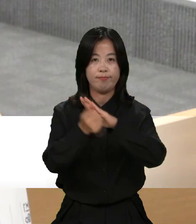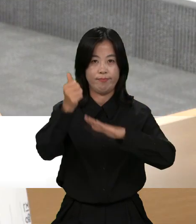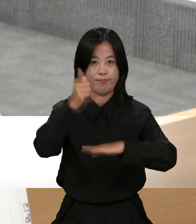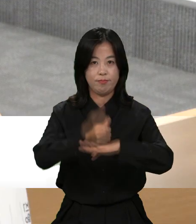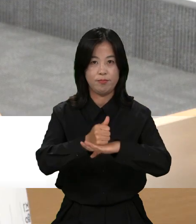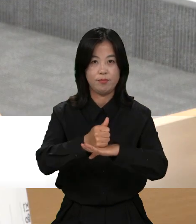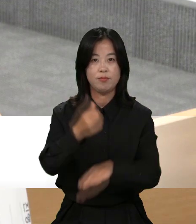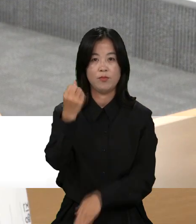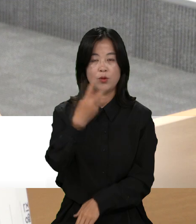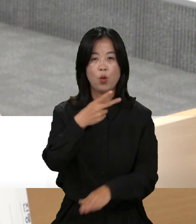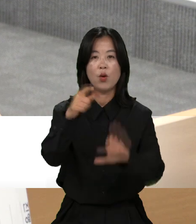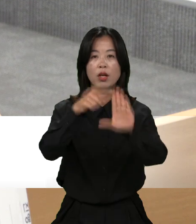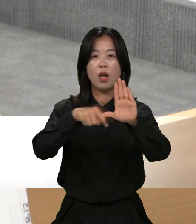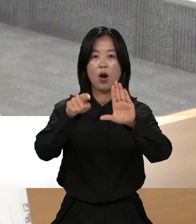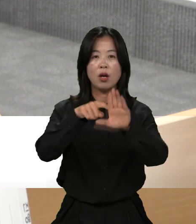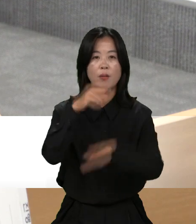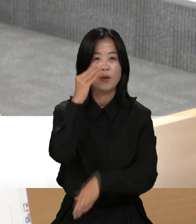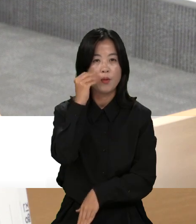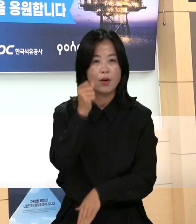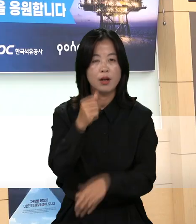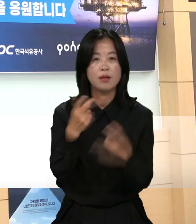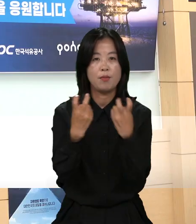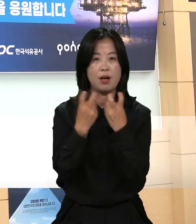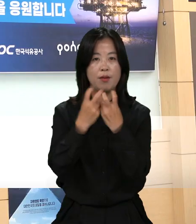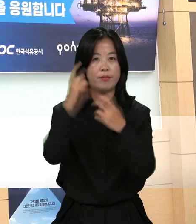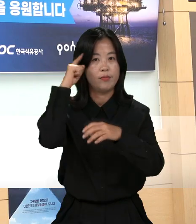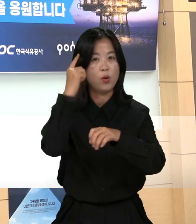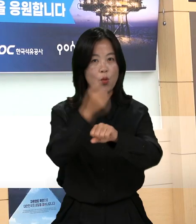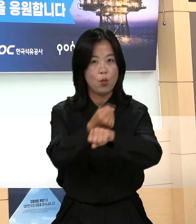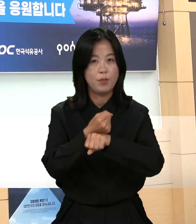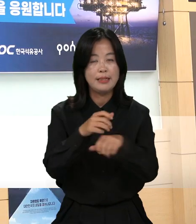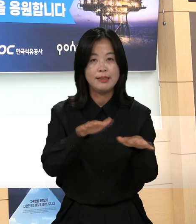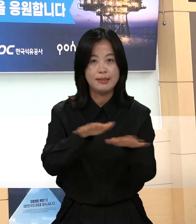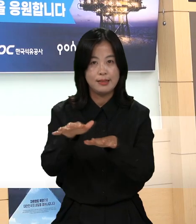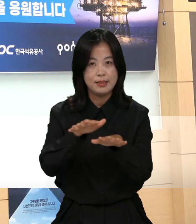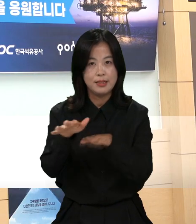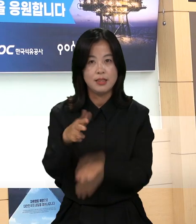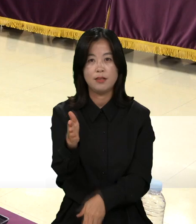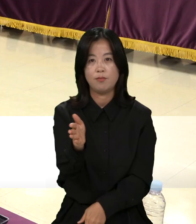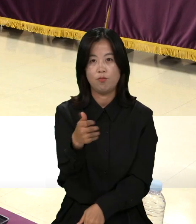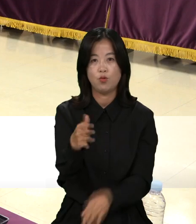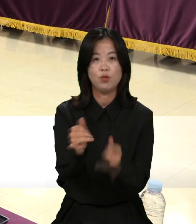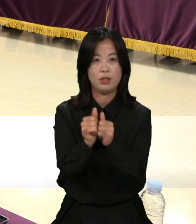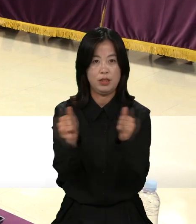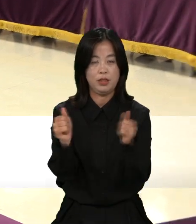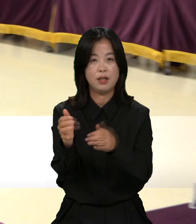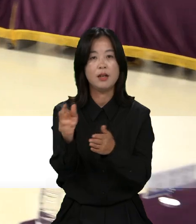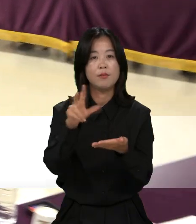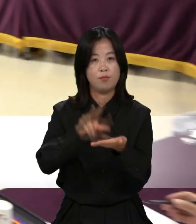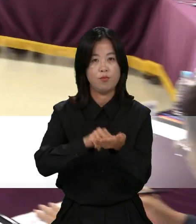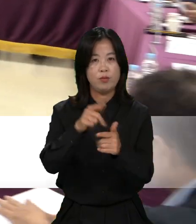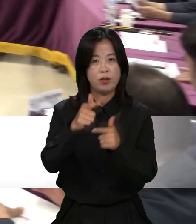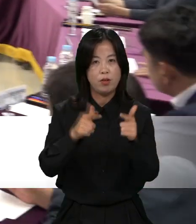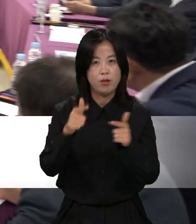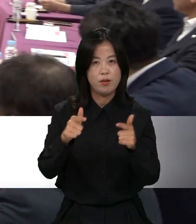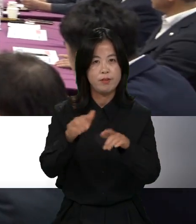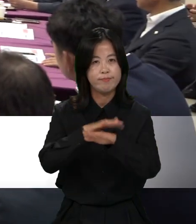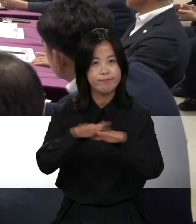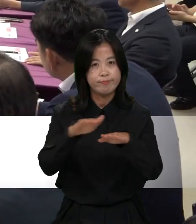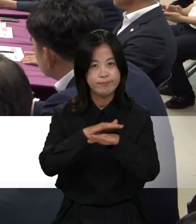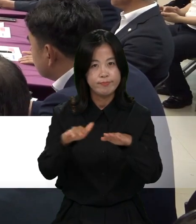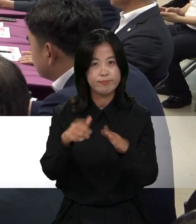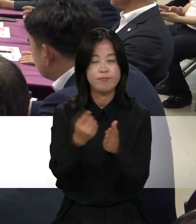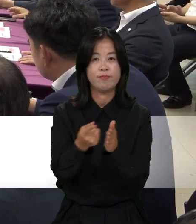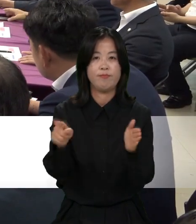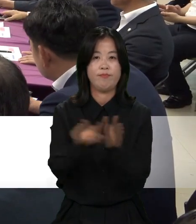상생 협력센터는 가스전 개발의 성공적 추진과 함께 영일만항의 활성화 방안을 고민하고 지진 문제와